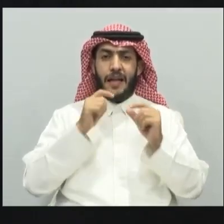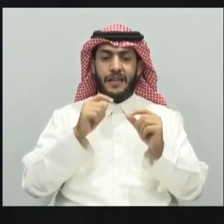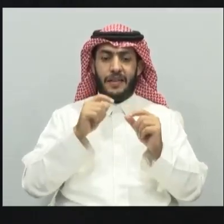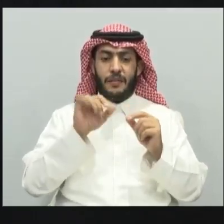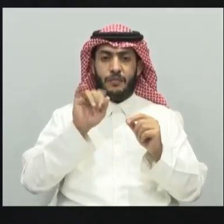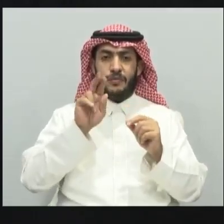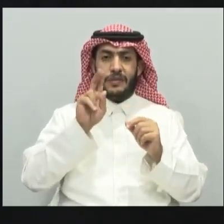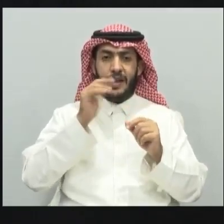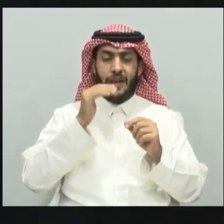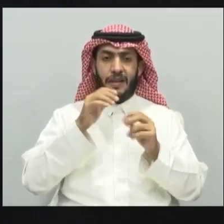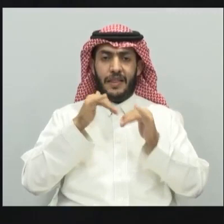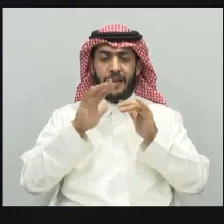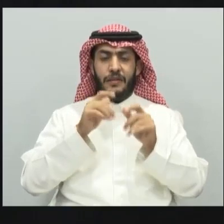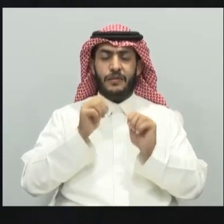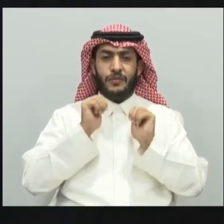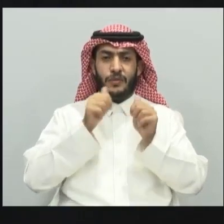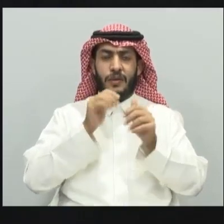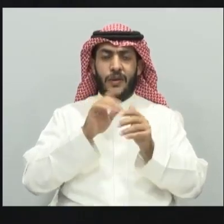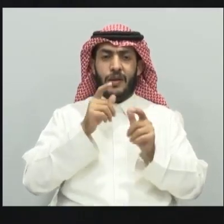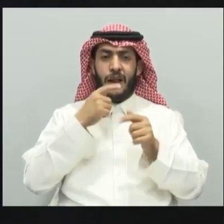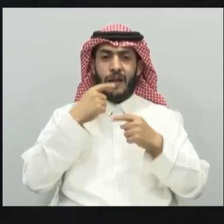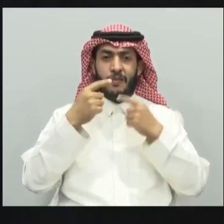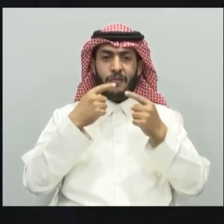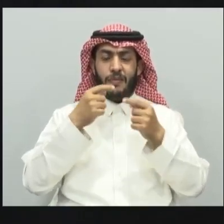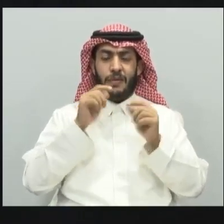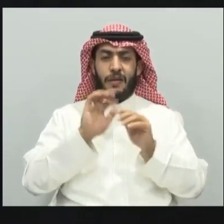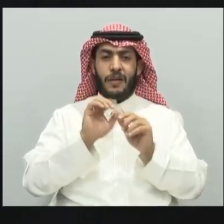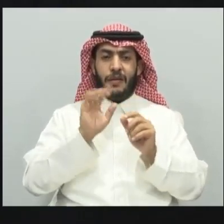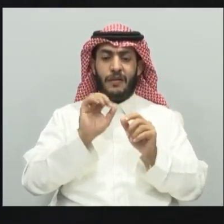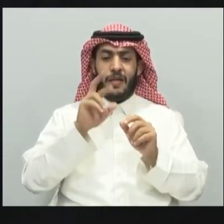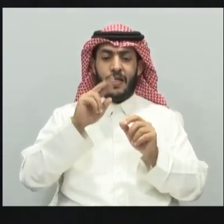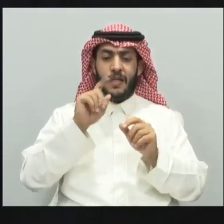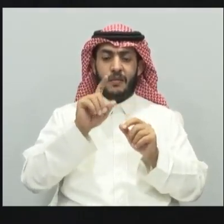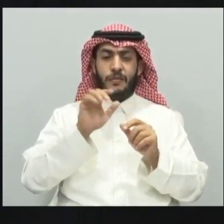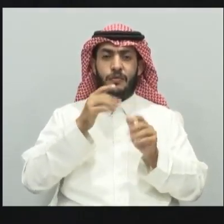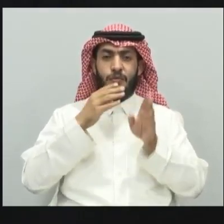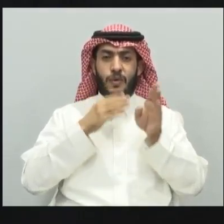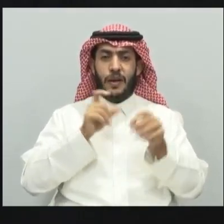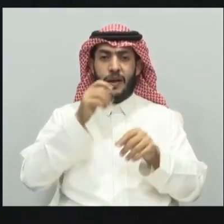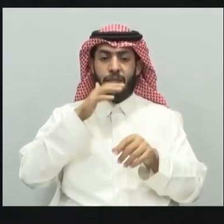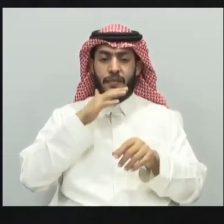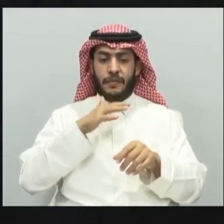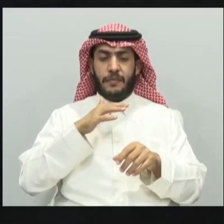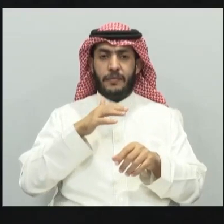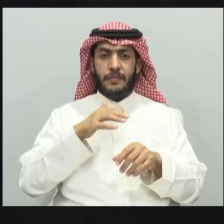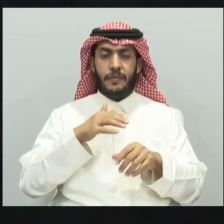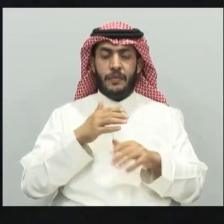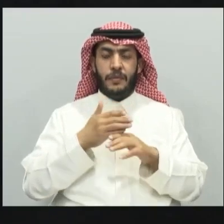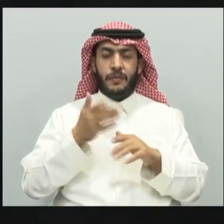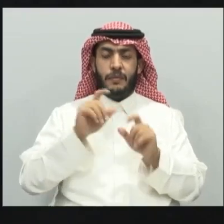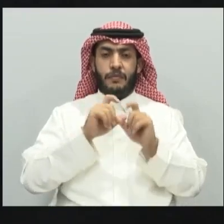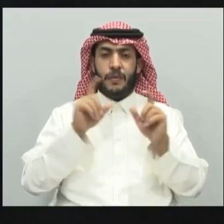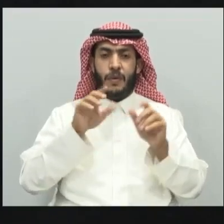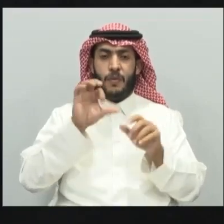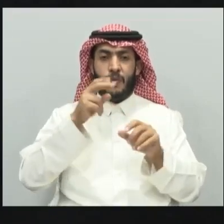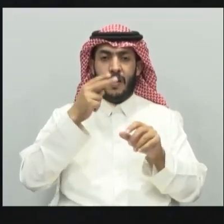باذن الله تعالى عن جهود المحدثين في الذب عن سنه النبي صلى الله عليه عل وسلم وبيان